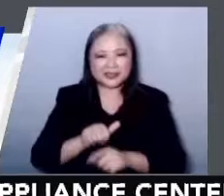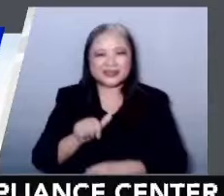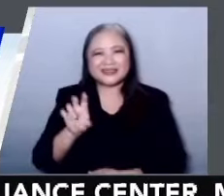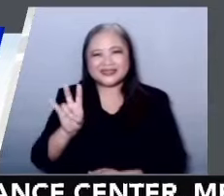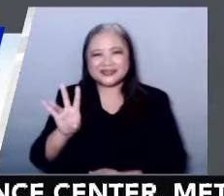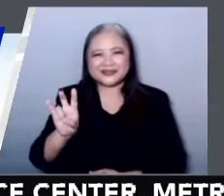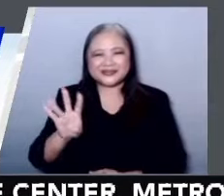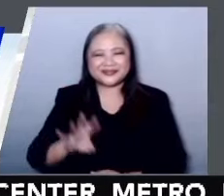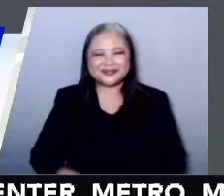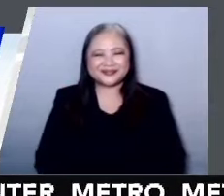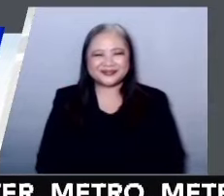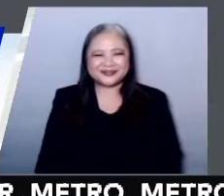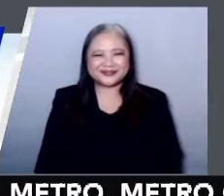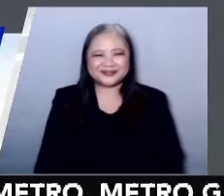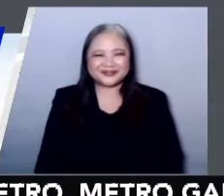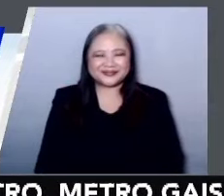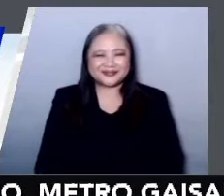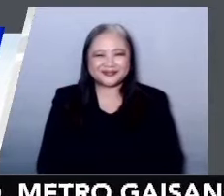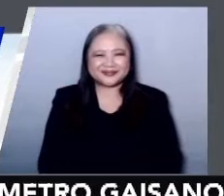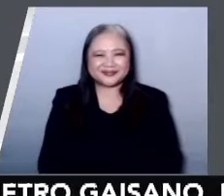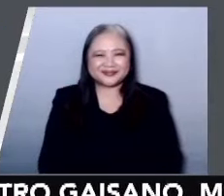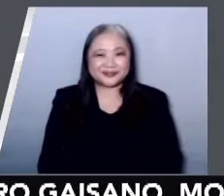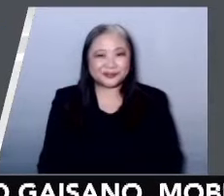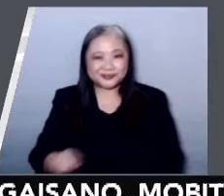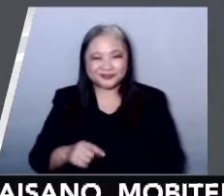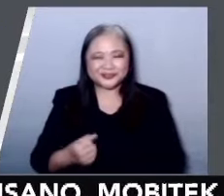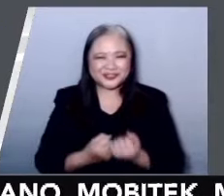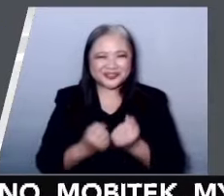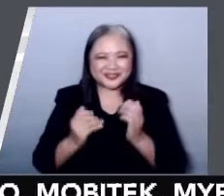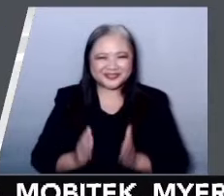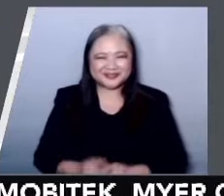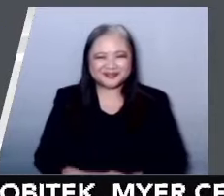Uy, girl. Sa mga fans.